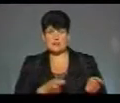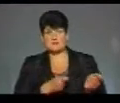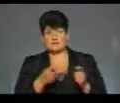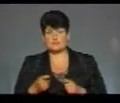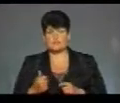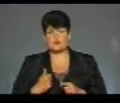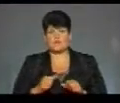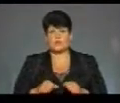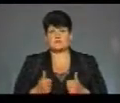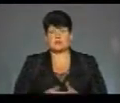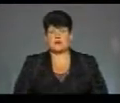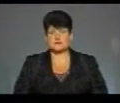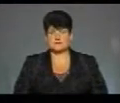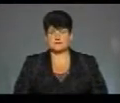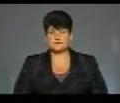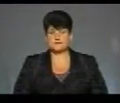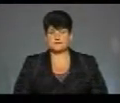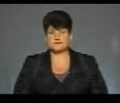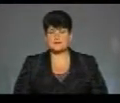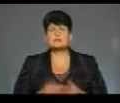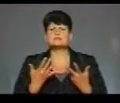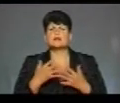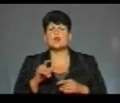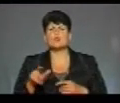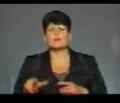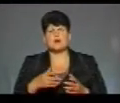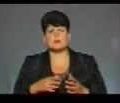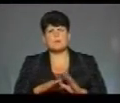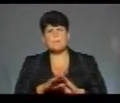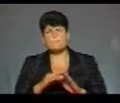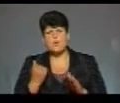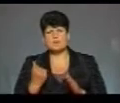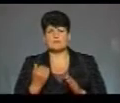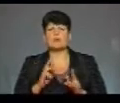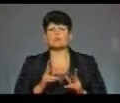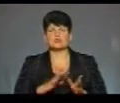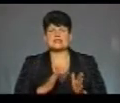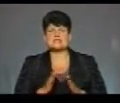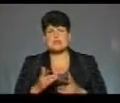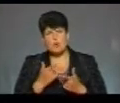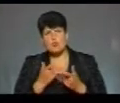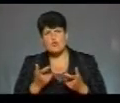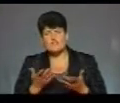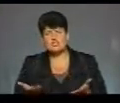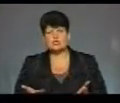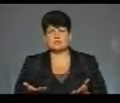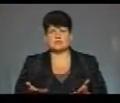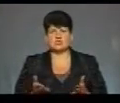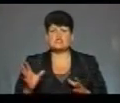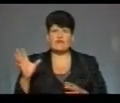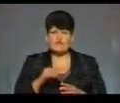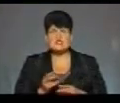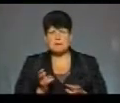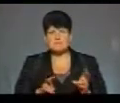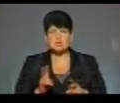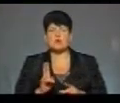військовий комісаріат. Скільки людей покликали, як відбувалася система оповіщення? Чи це, і чи всі прийшли,